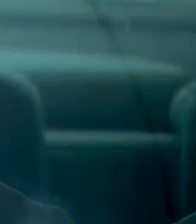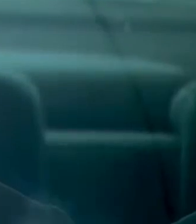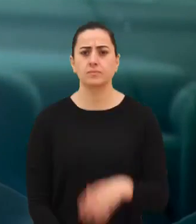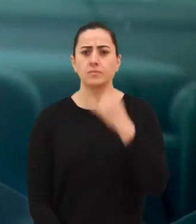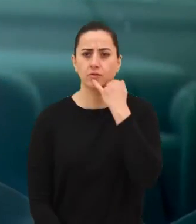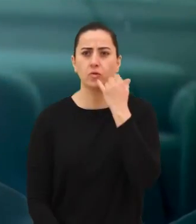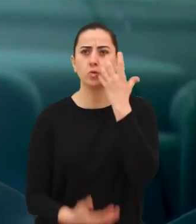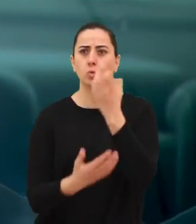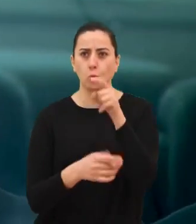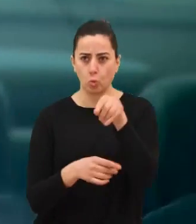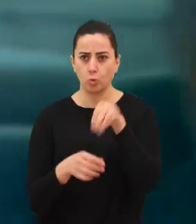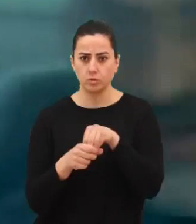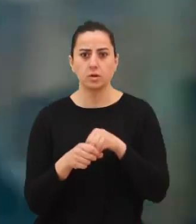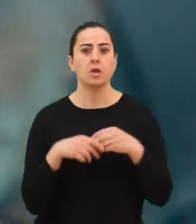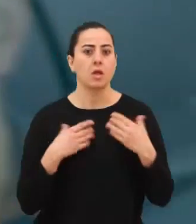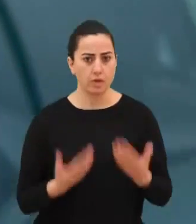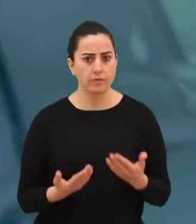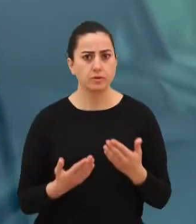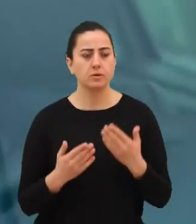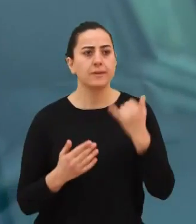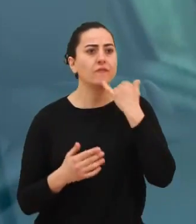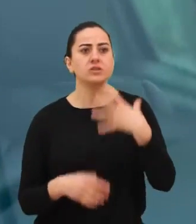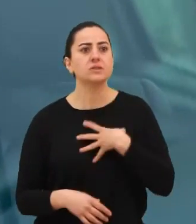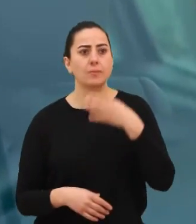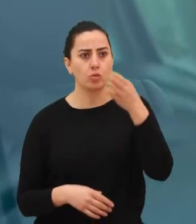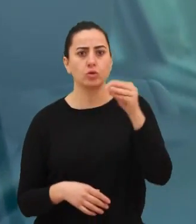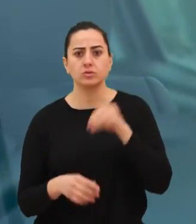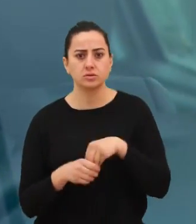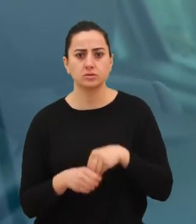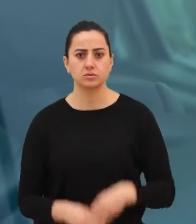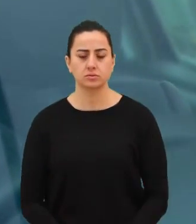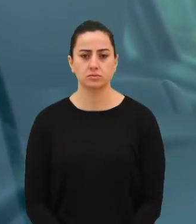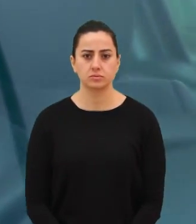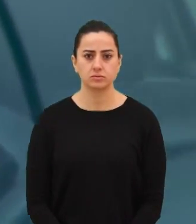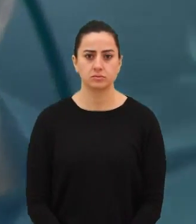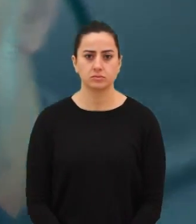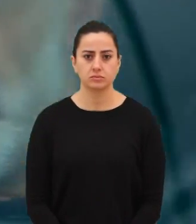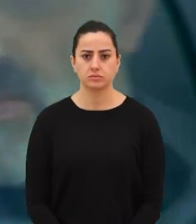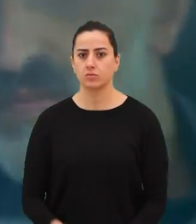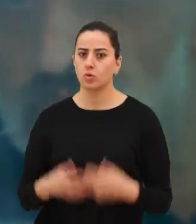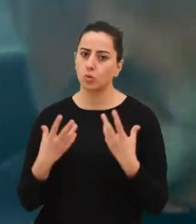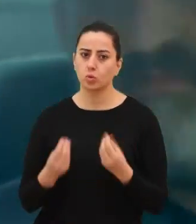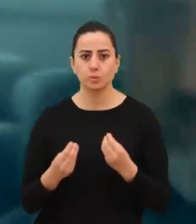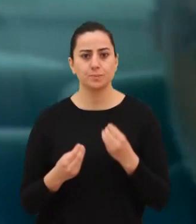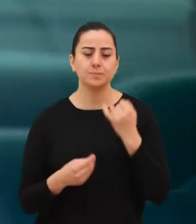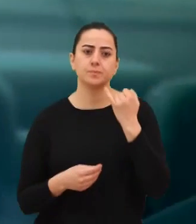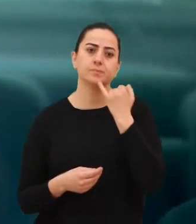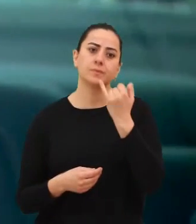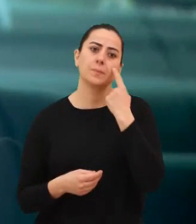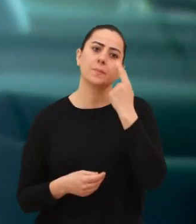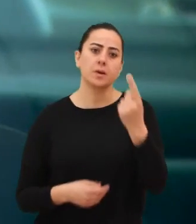Telefonun sinyali buradan mı geliyormuş? Evet abi. Telefonun sahibi Nurhan Süleymanoğlu diye bir adammış. O zaman gidip bir ziyaret edelim